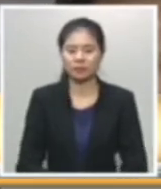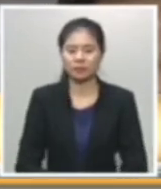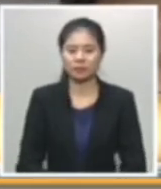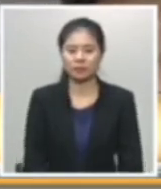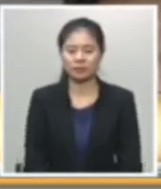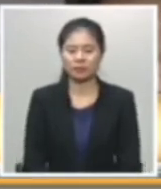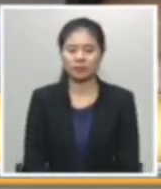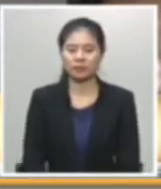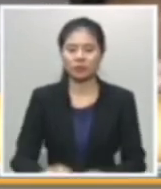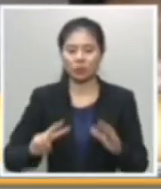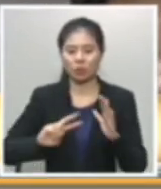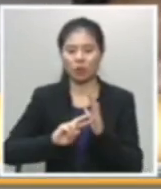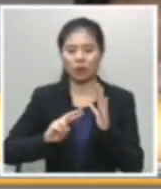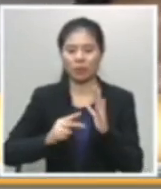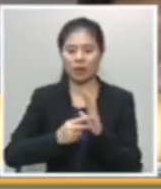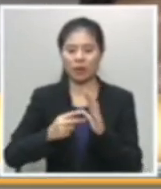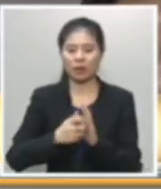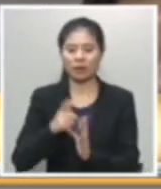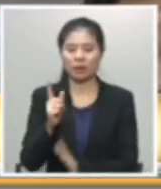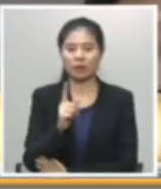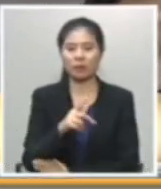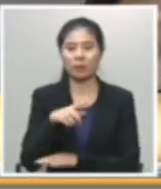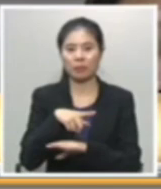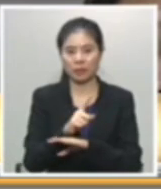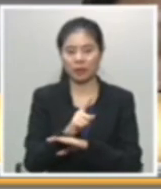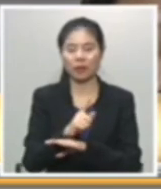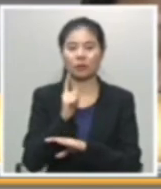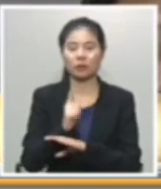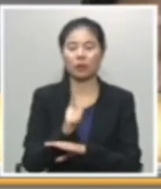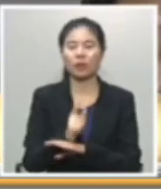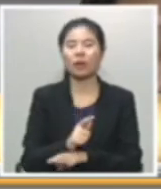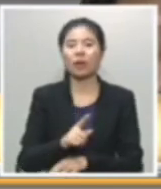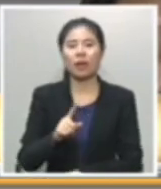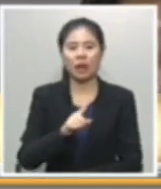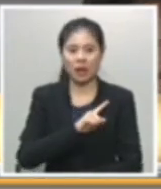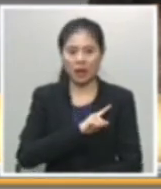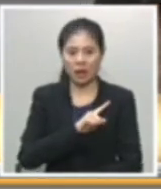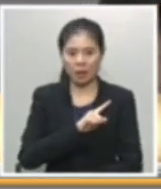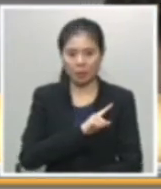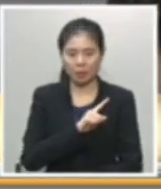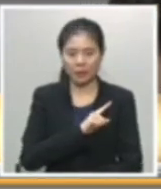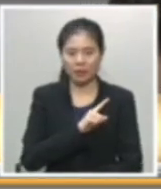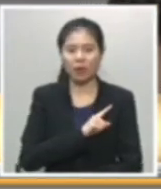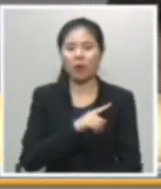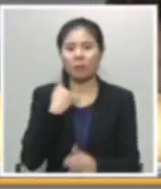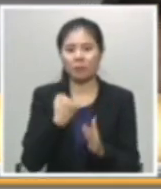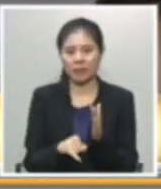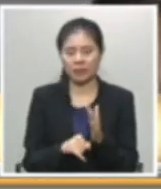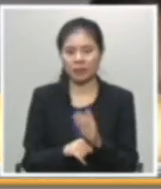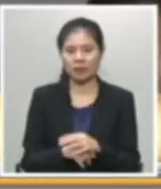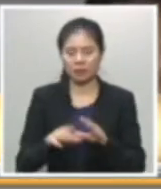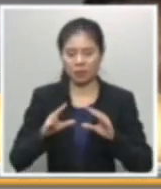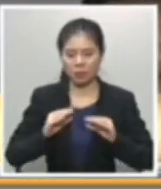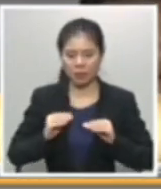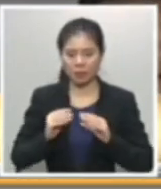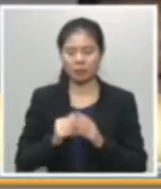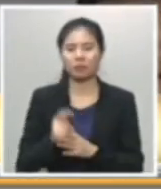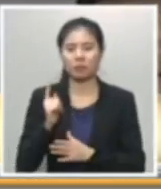จึงถือได้ว่าท่านประธานจะต้องรับผิดชอบร่วมกับรัฐบาลหรือคณะมนตรีในความเสียหายที่เกิดขึ้นนั้นด้